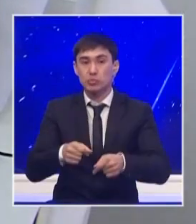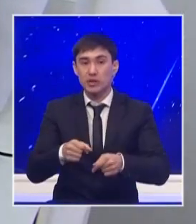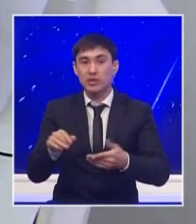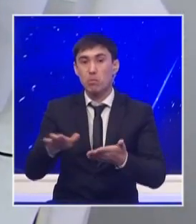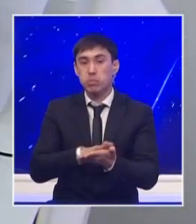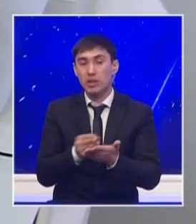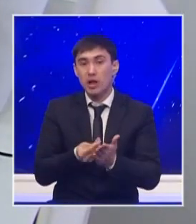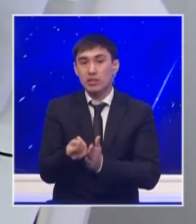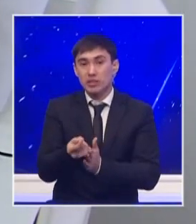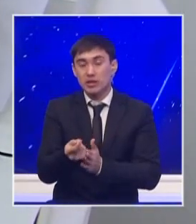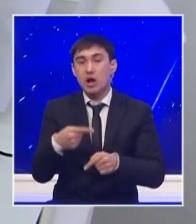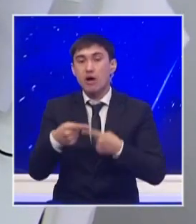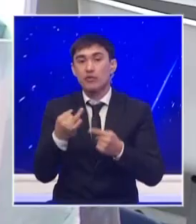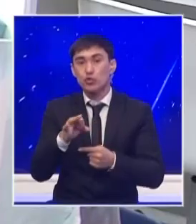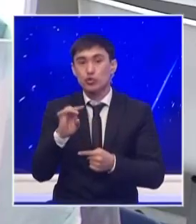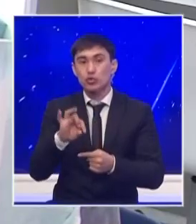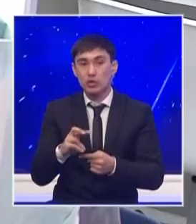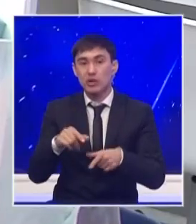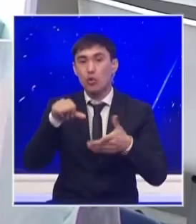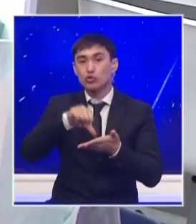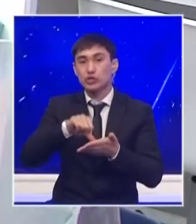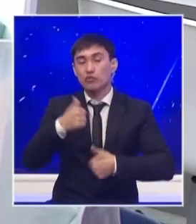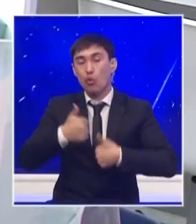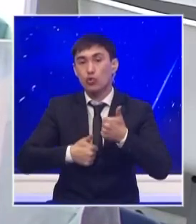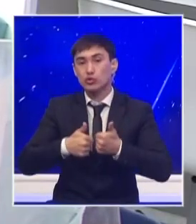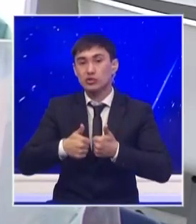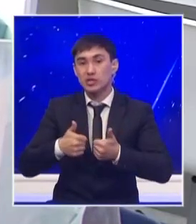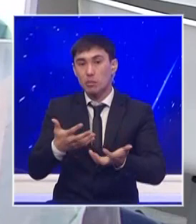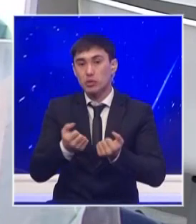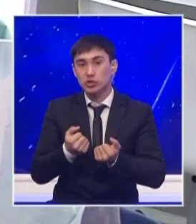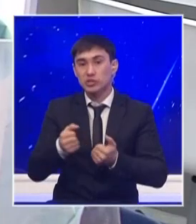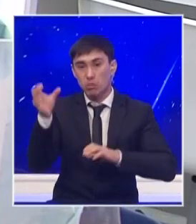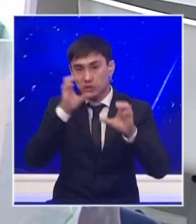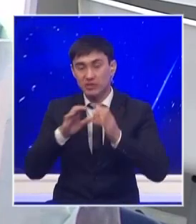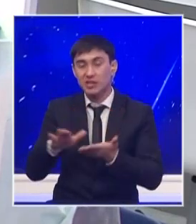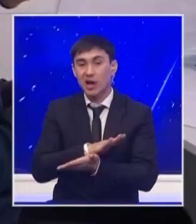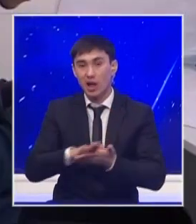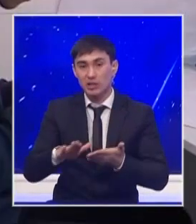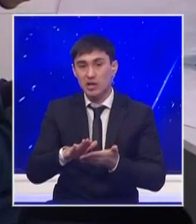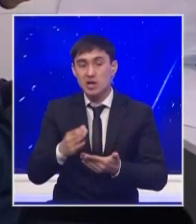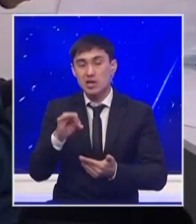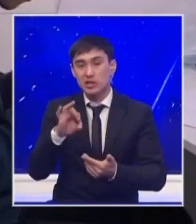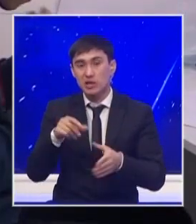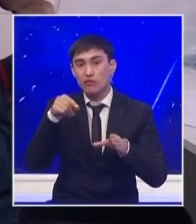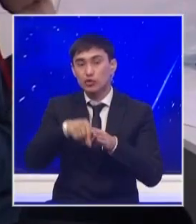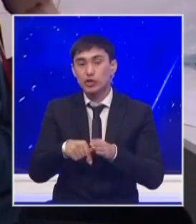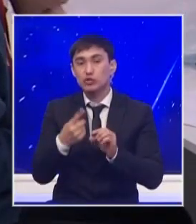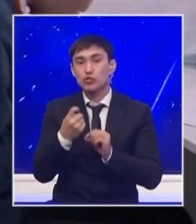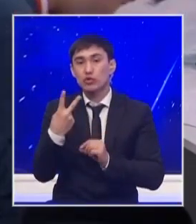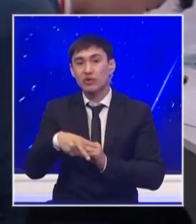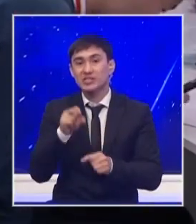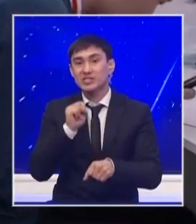на платной основе А в июне и июле для участия в конкурсе на присуждении образовательного Гранта ЕНТ включает в себя